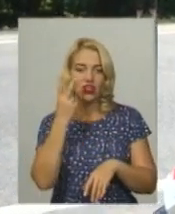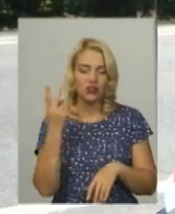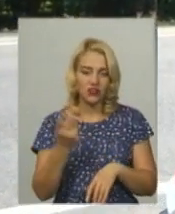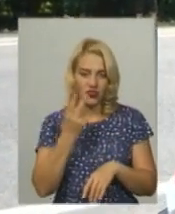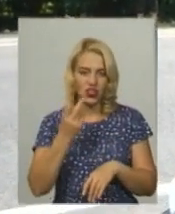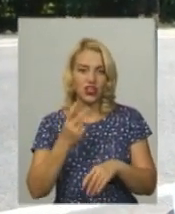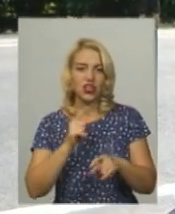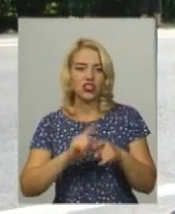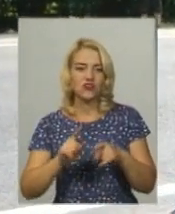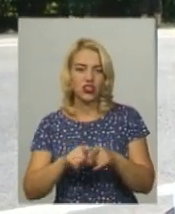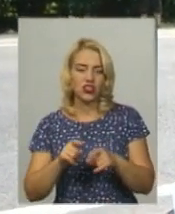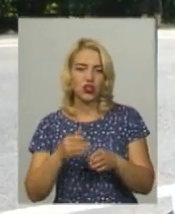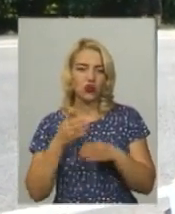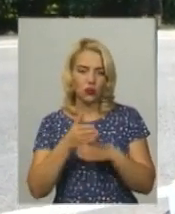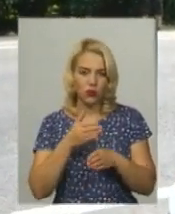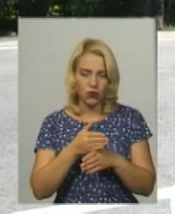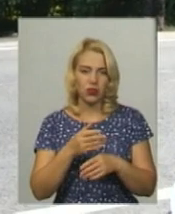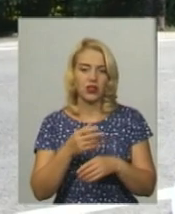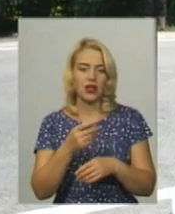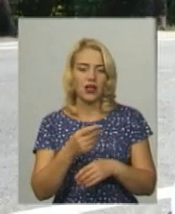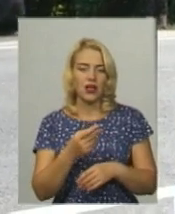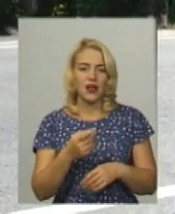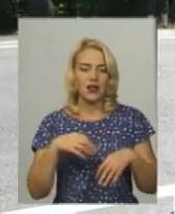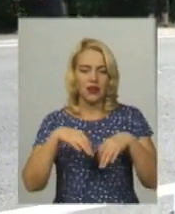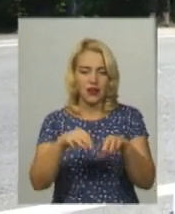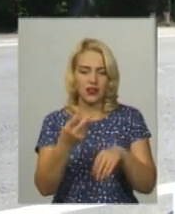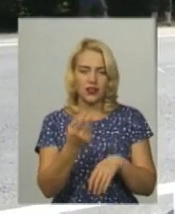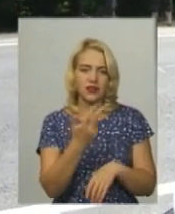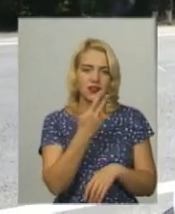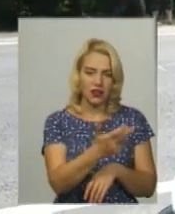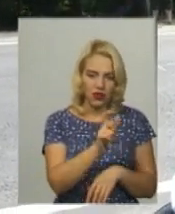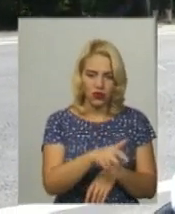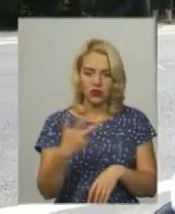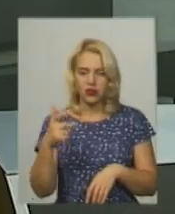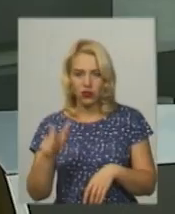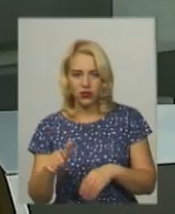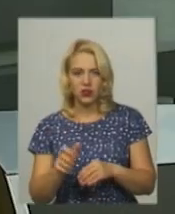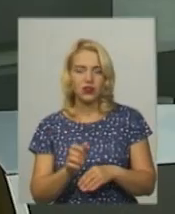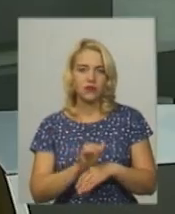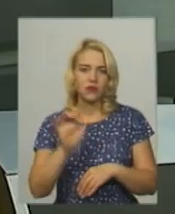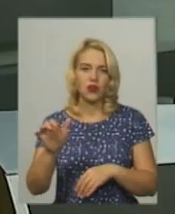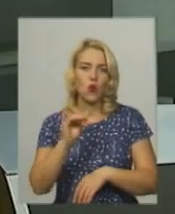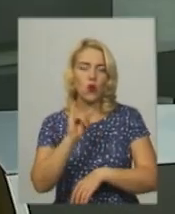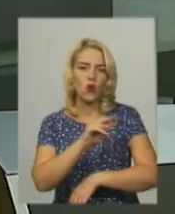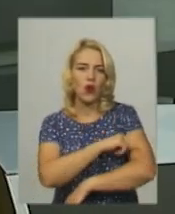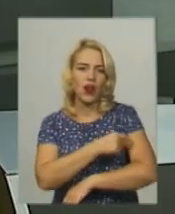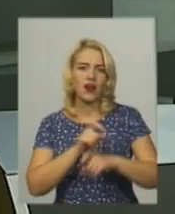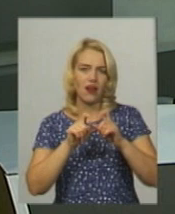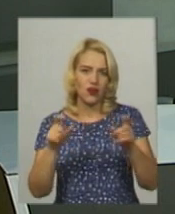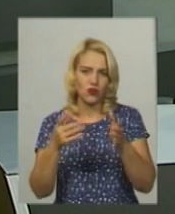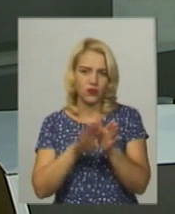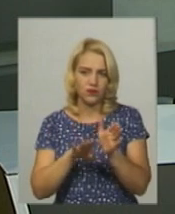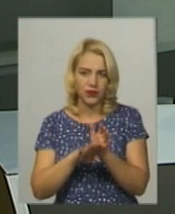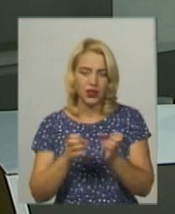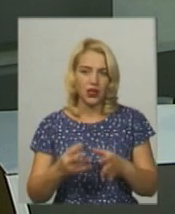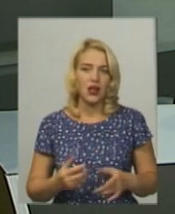лікарню, а там було по троє пацієнтів. Вони теж середньої і легкої ступені важкості. У лікарні перебуває мати